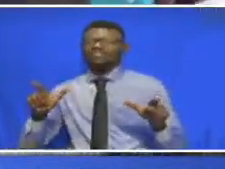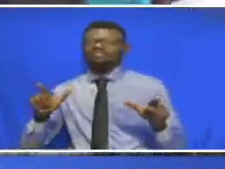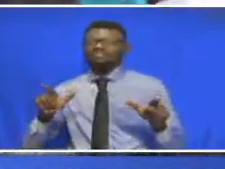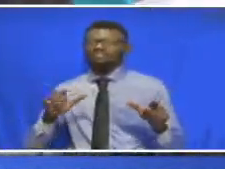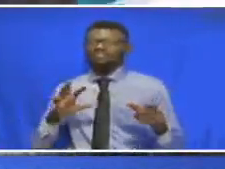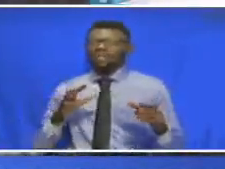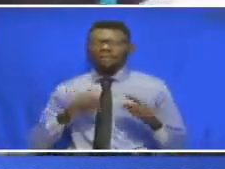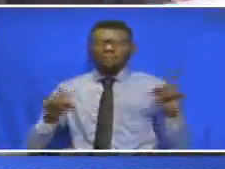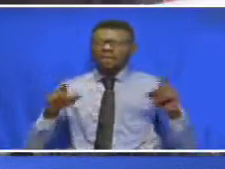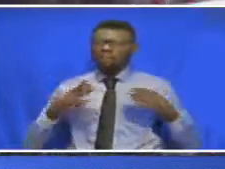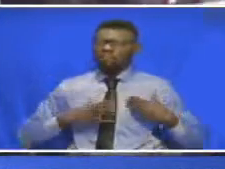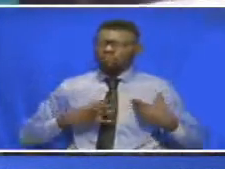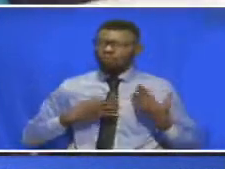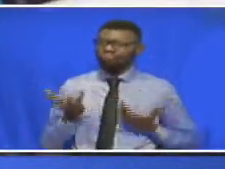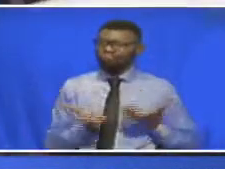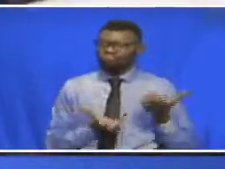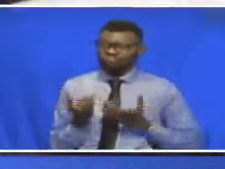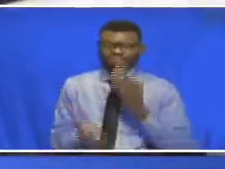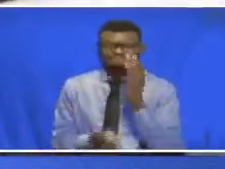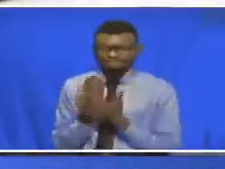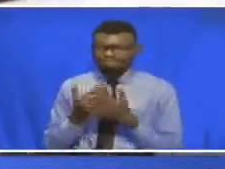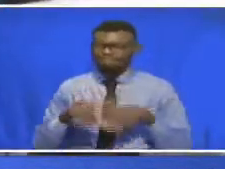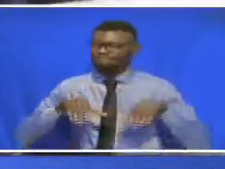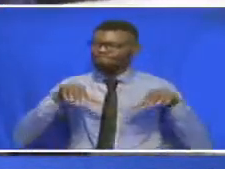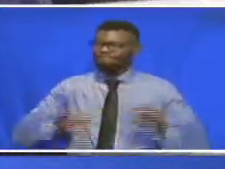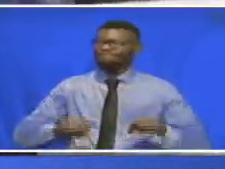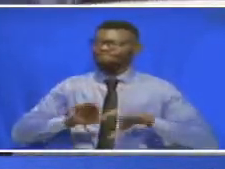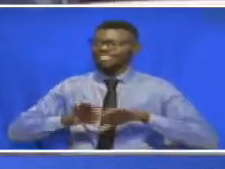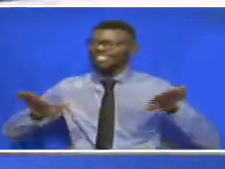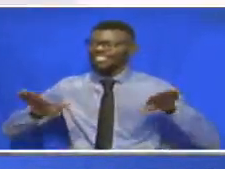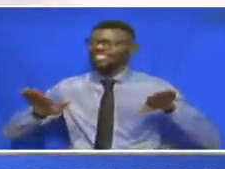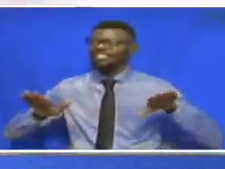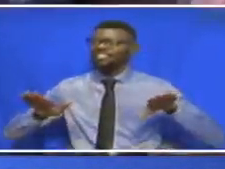na wawekezaji wa kibinafsi.